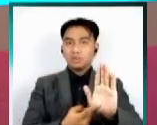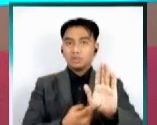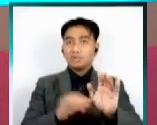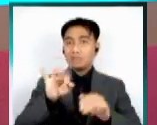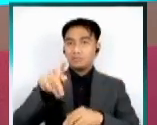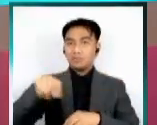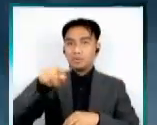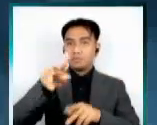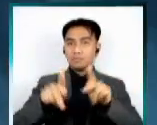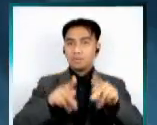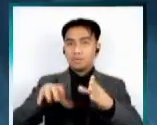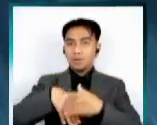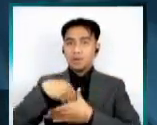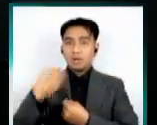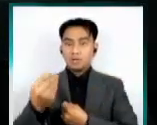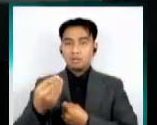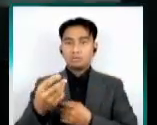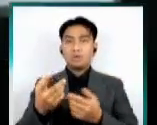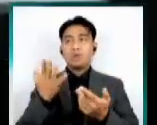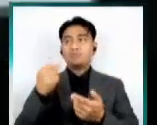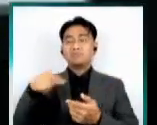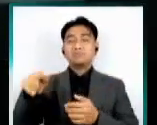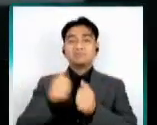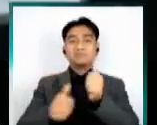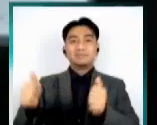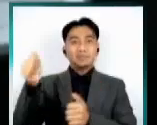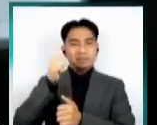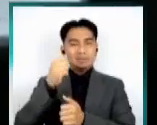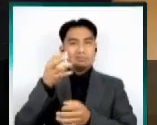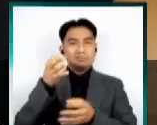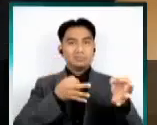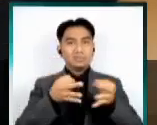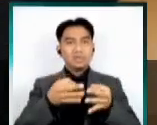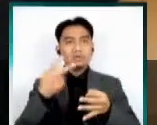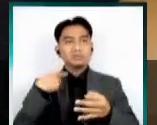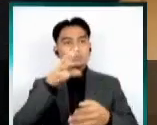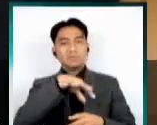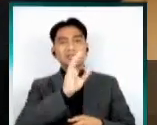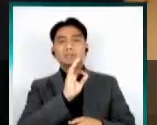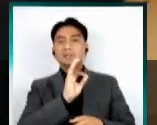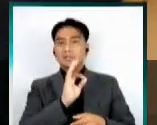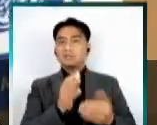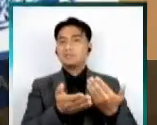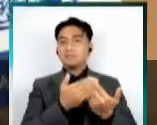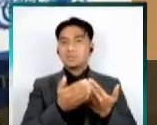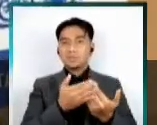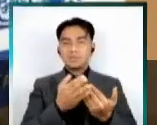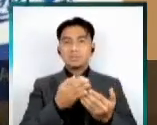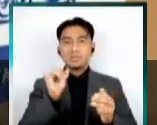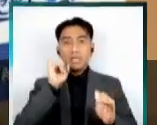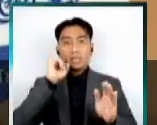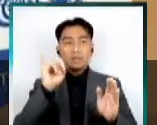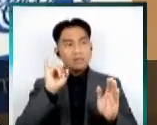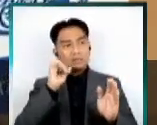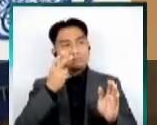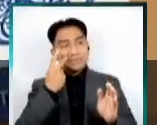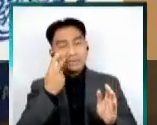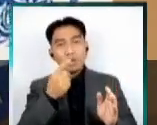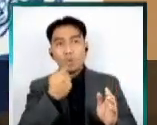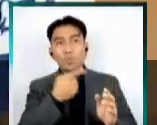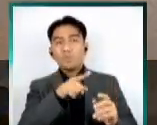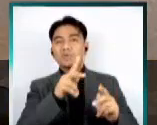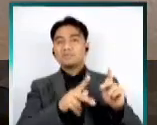Dino. Yan ay para daw mabilis ang matukoy ang mga fully vaccinated at mapadali ang pagpasok nila sa ilang